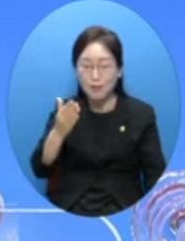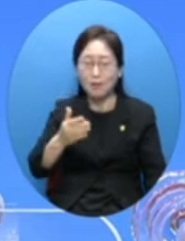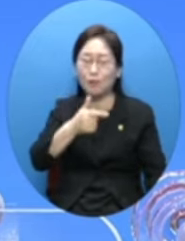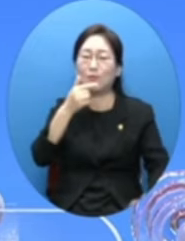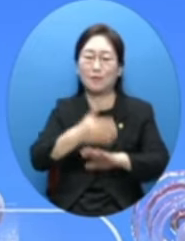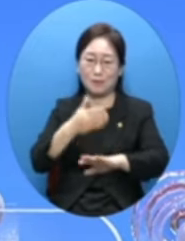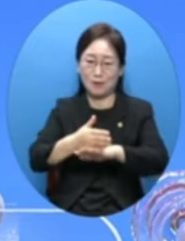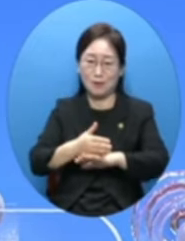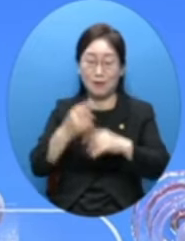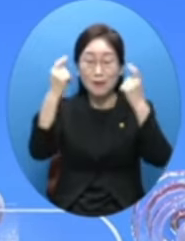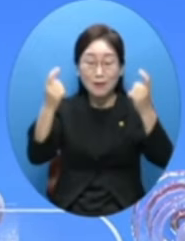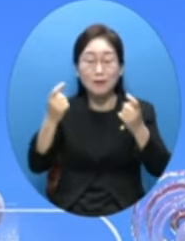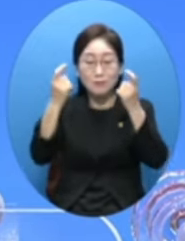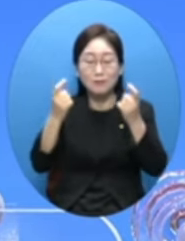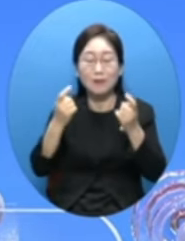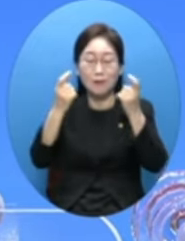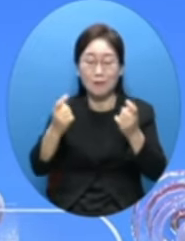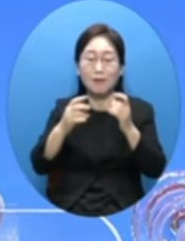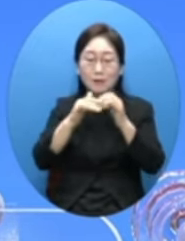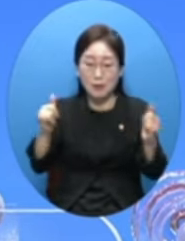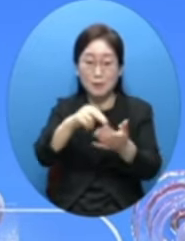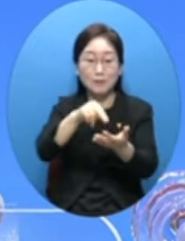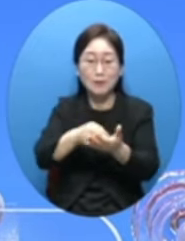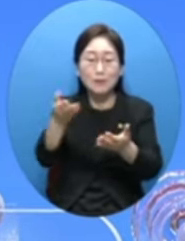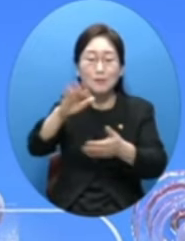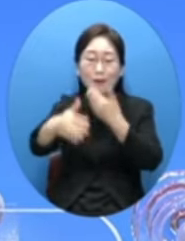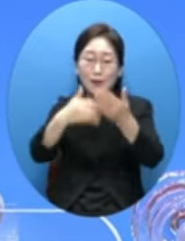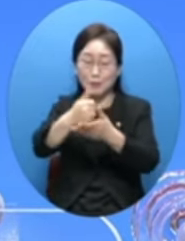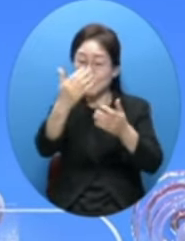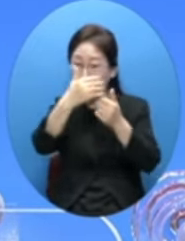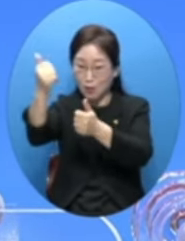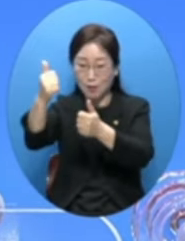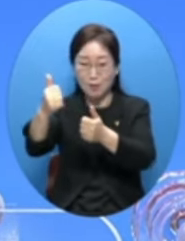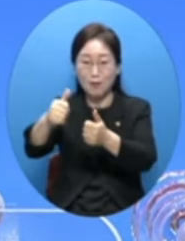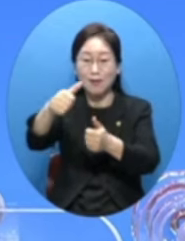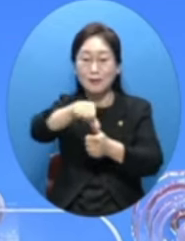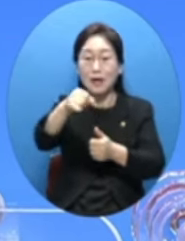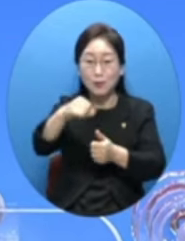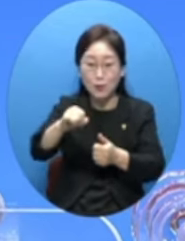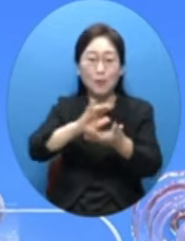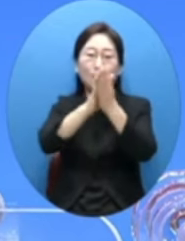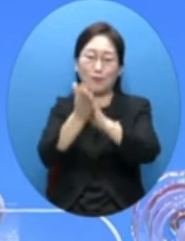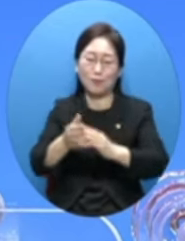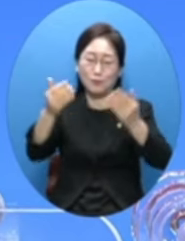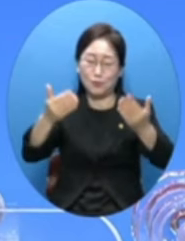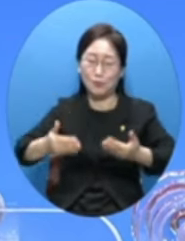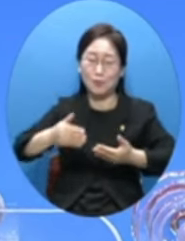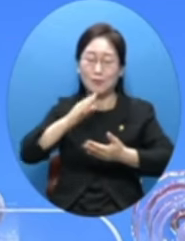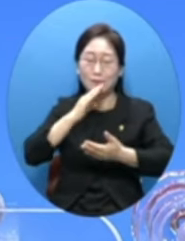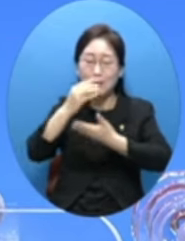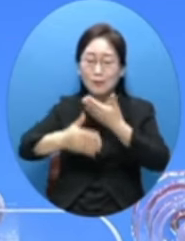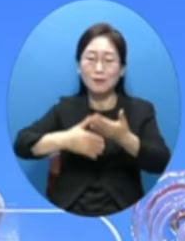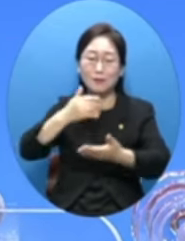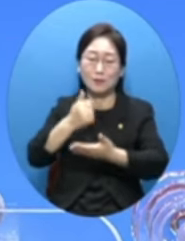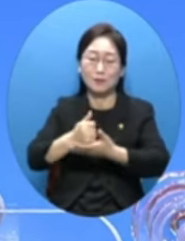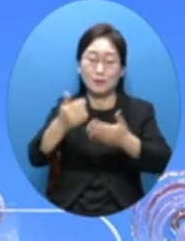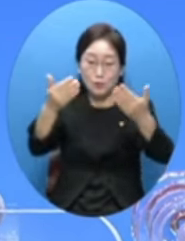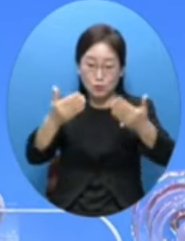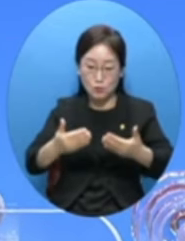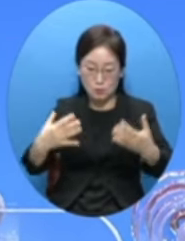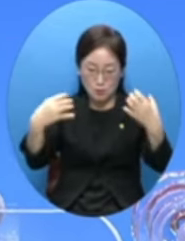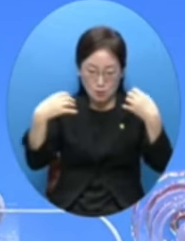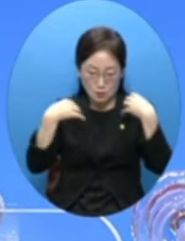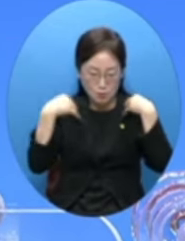나그네길 인생에서 하나님께서 우리를 부르시고 하나님 자녀로 세우셨사오니 이제는 하나님께서 우리에게 주신 사명을 깨달아